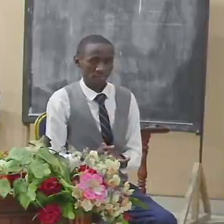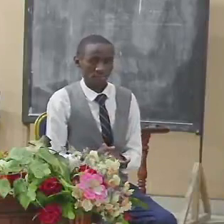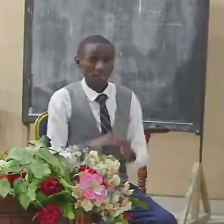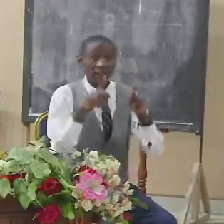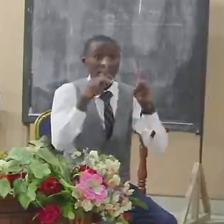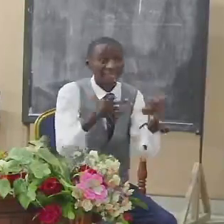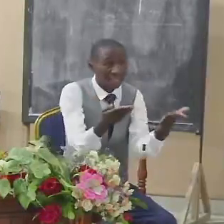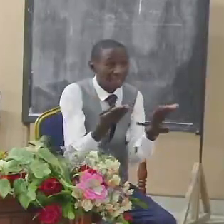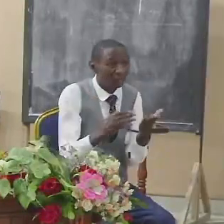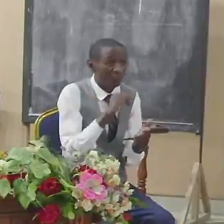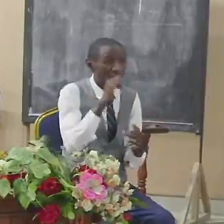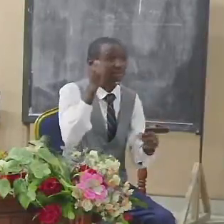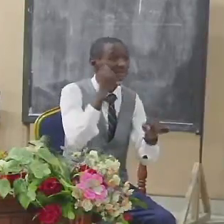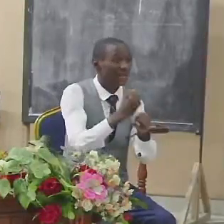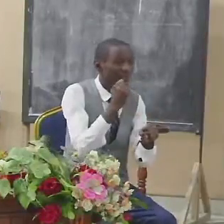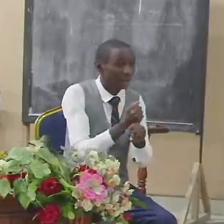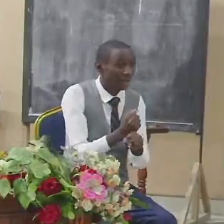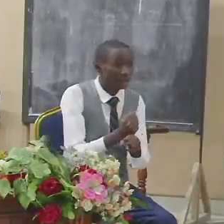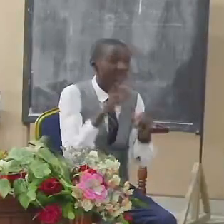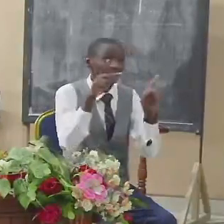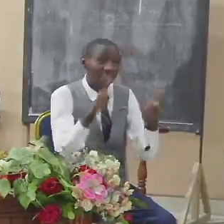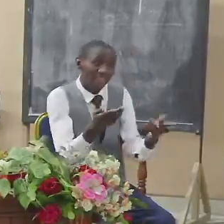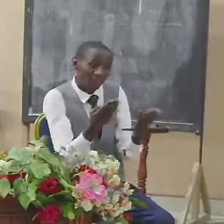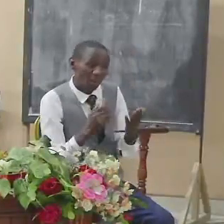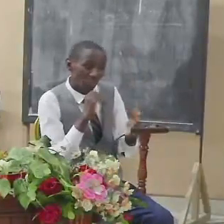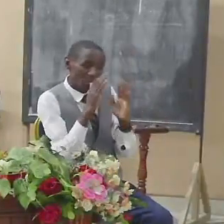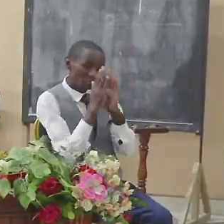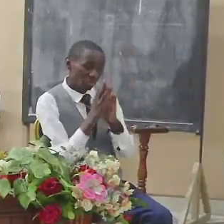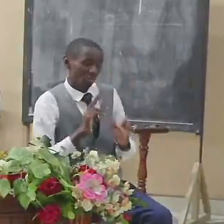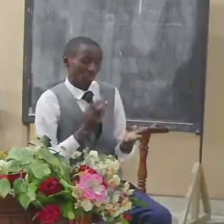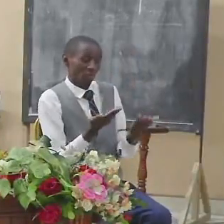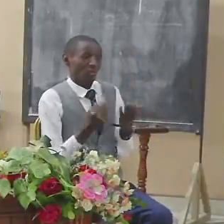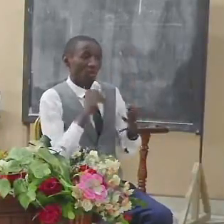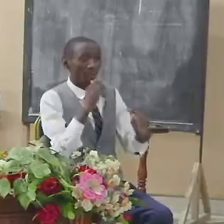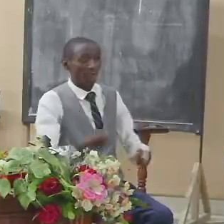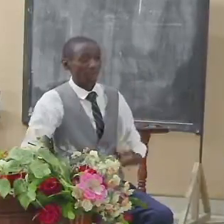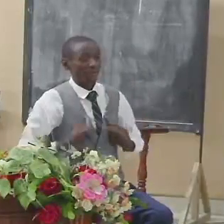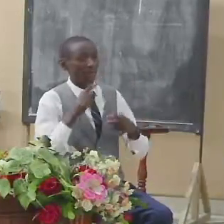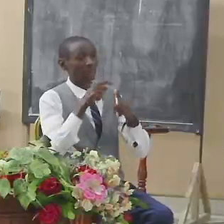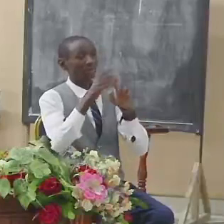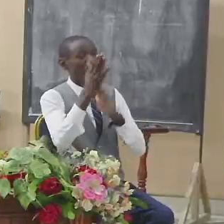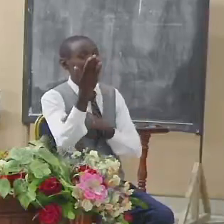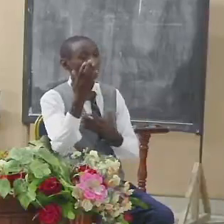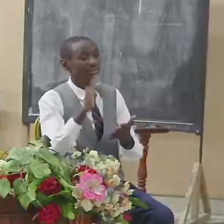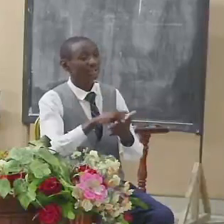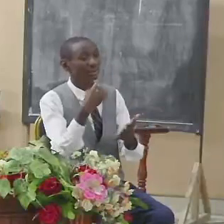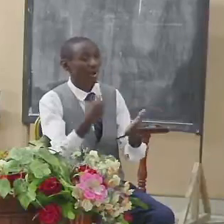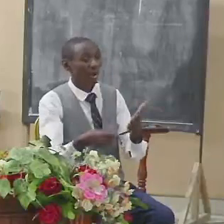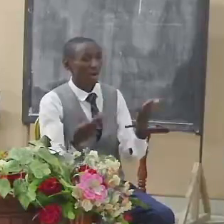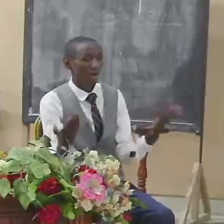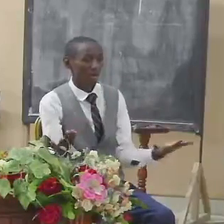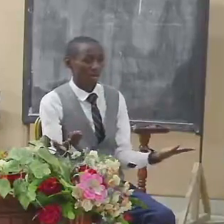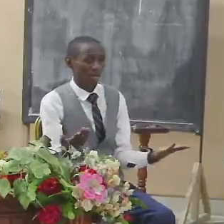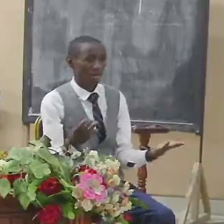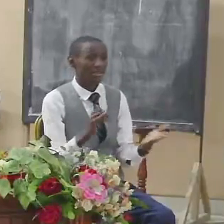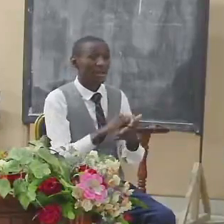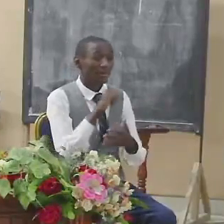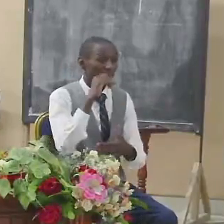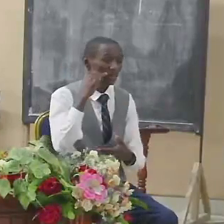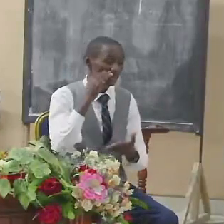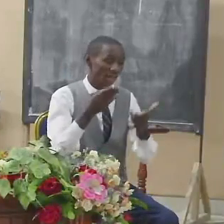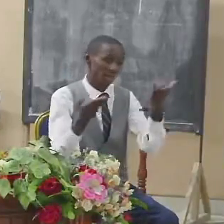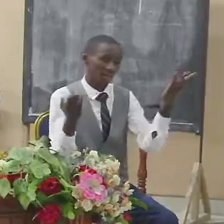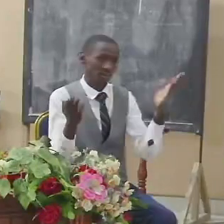veulent plus travailler. Pas tous les jours, papendi, on ne veut plus prier. Hatupendi on ne veut plus vivre la parole. Hatu papendi kuishi neno la Mungu nini nini. Ça c'est pas le message. Il